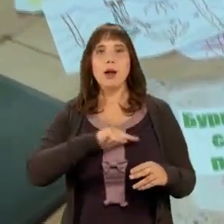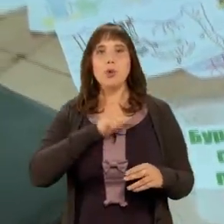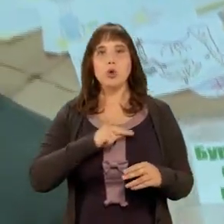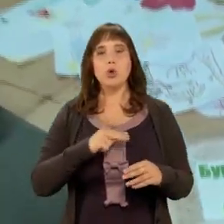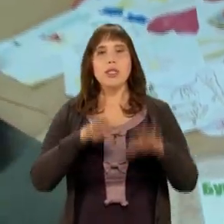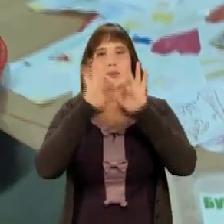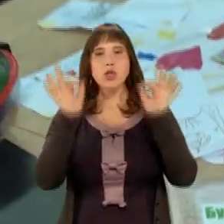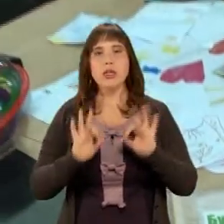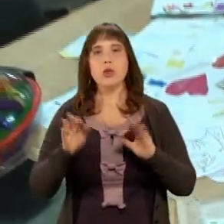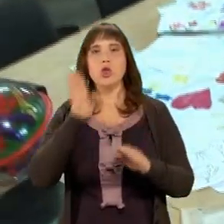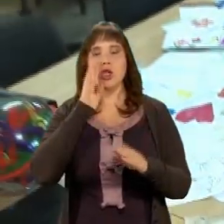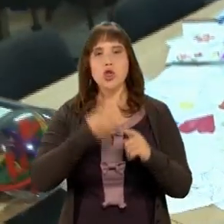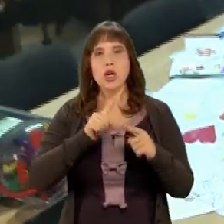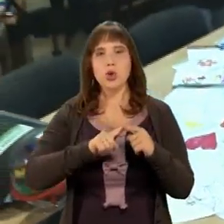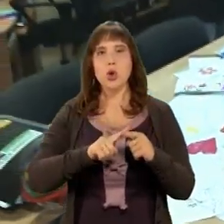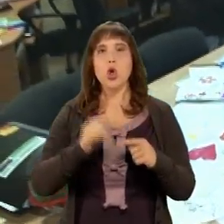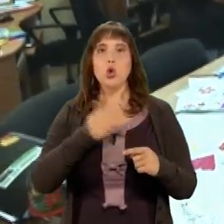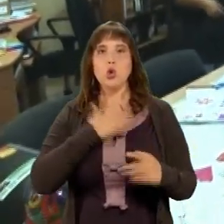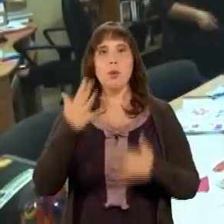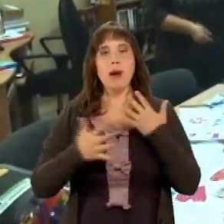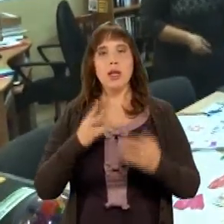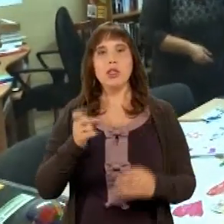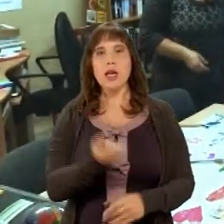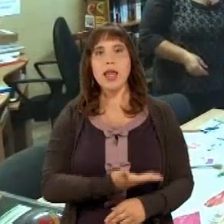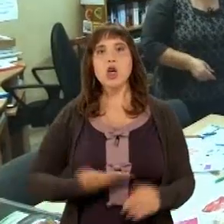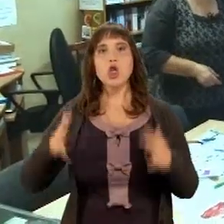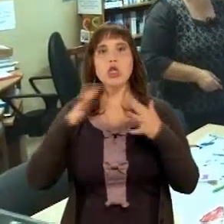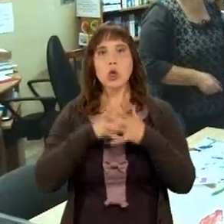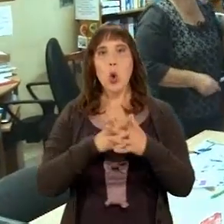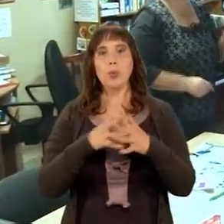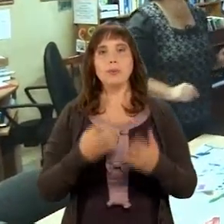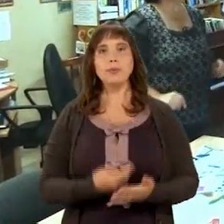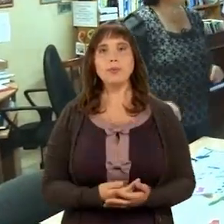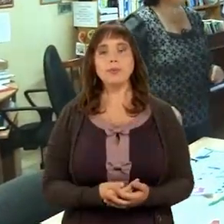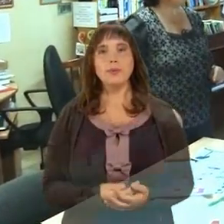которые также душой болеют за наше село.